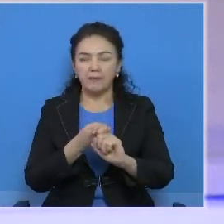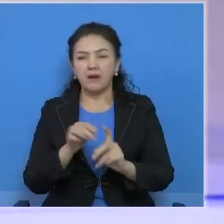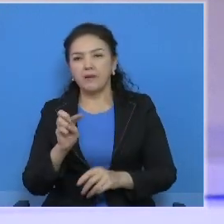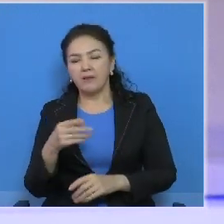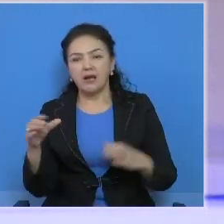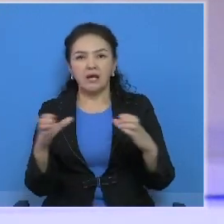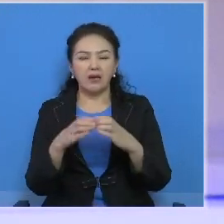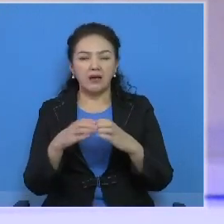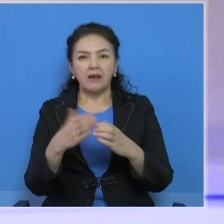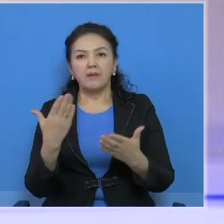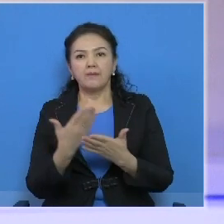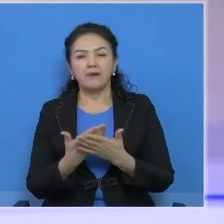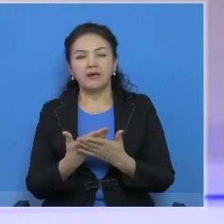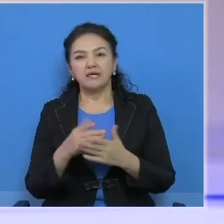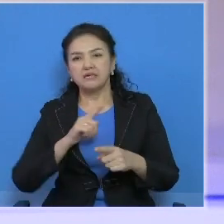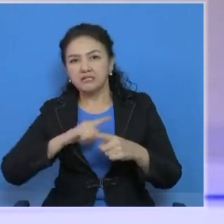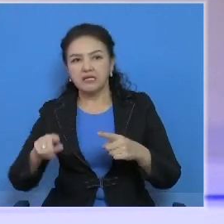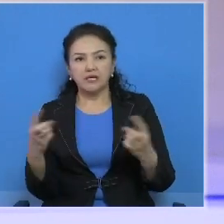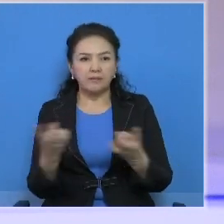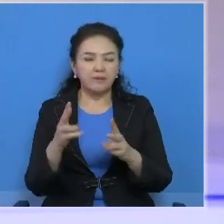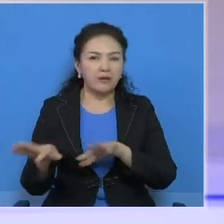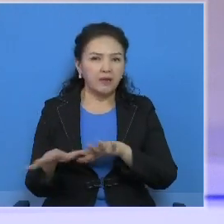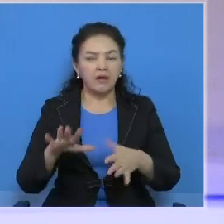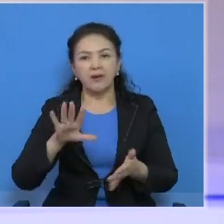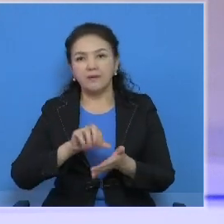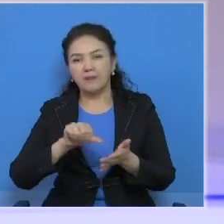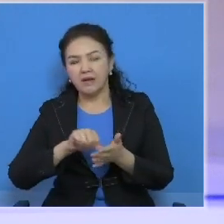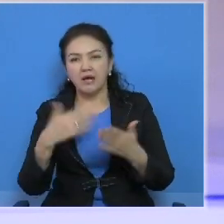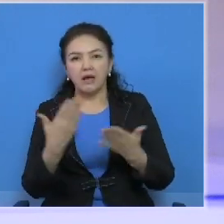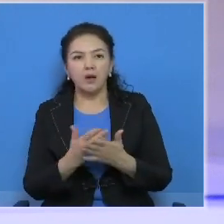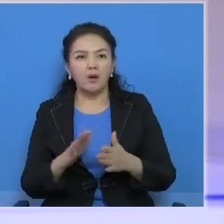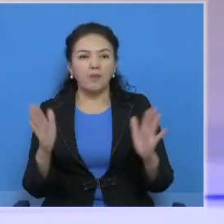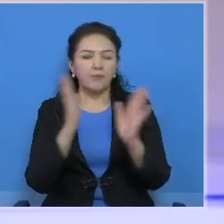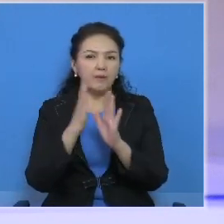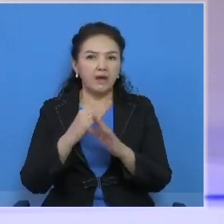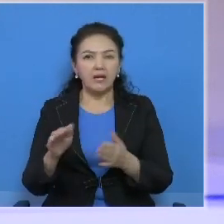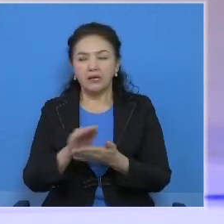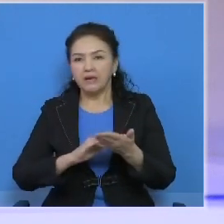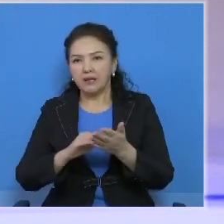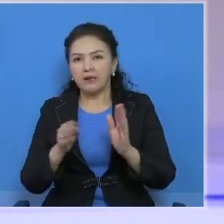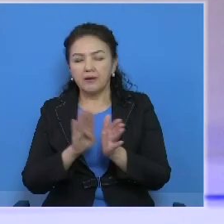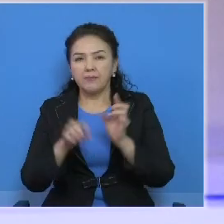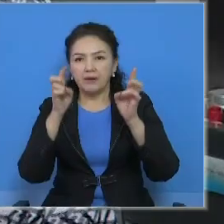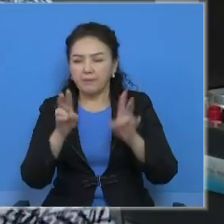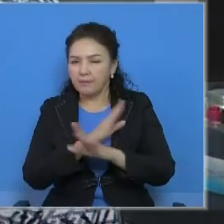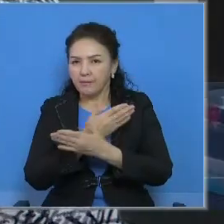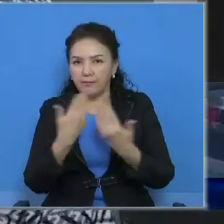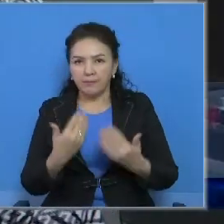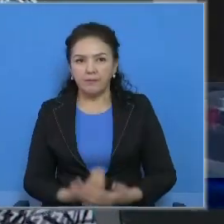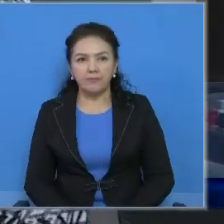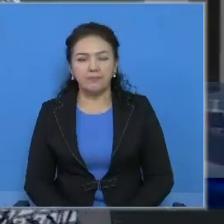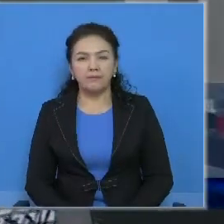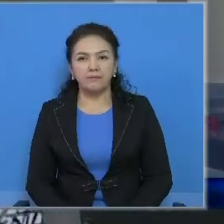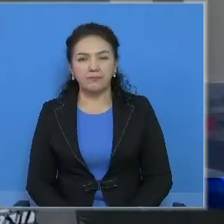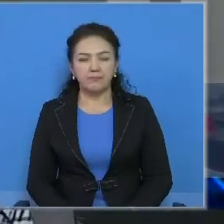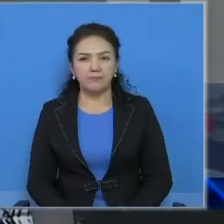газ компаниясы тарапынан дер кезінде қажет шаралар қабылданды. Қазір қоршаған орта үшін ешқандай қауіп жоқ. 9